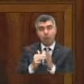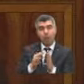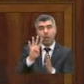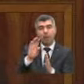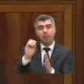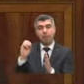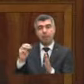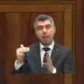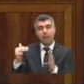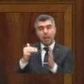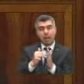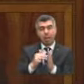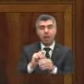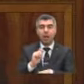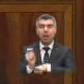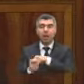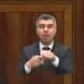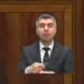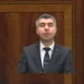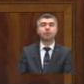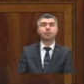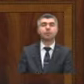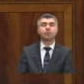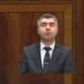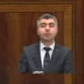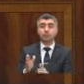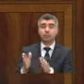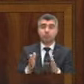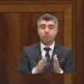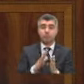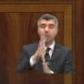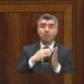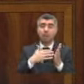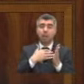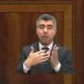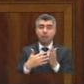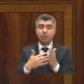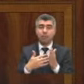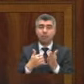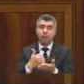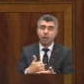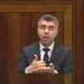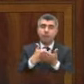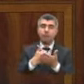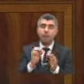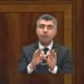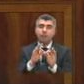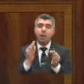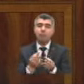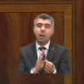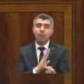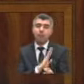2,400,000 بالوسط القروي. أما برنامج تيسير للتحويلات المالية المشروطة، فقد استفادت